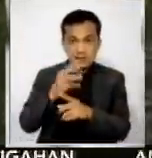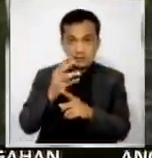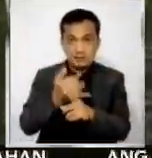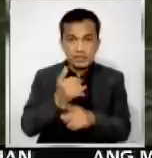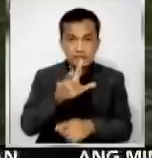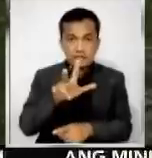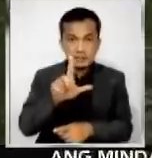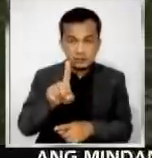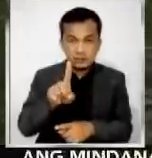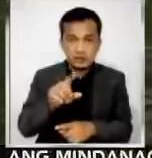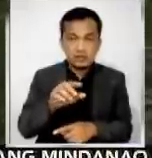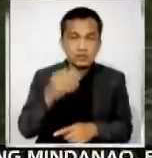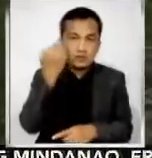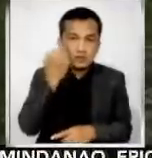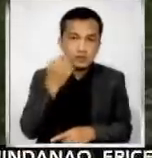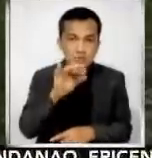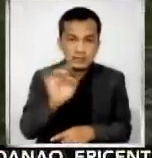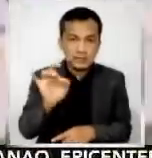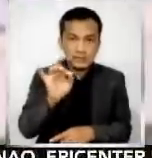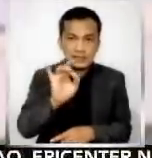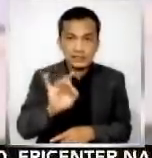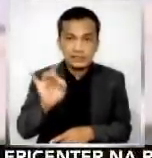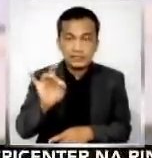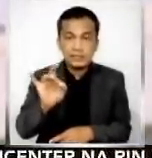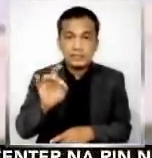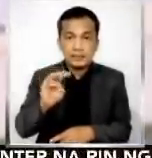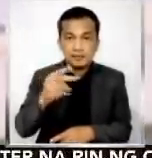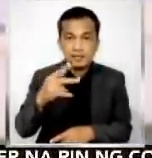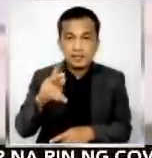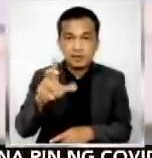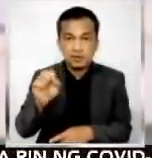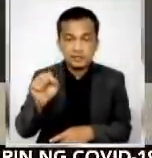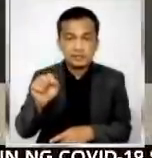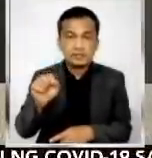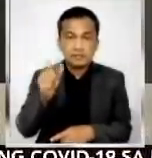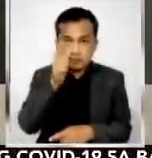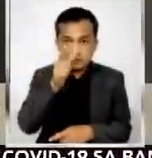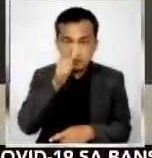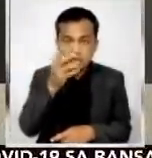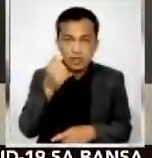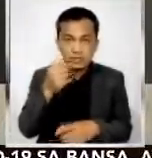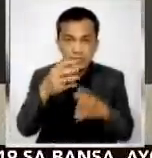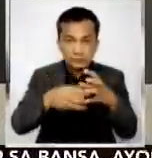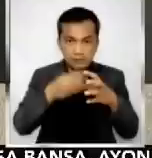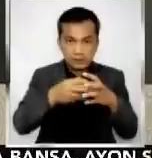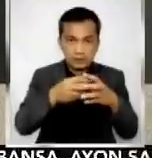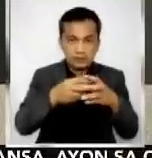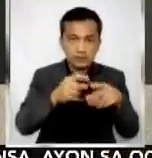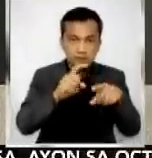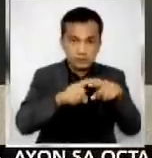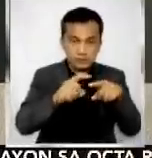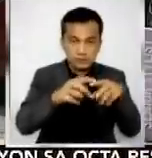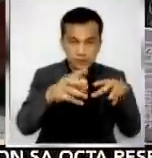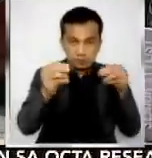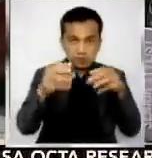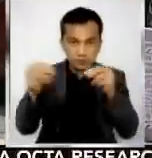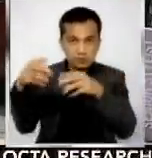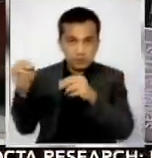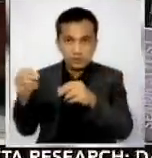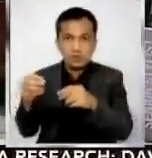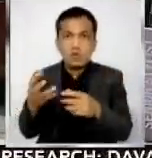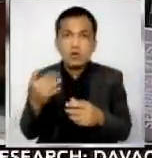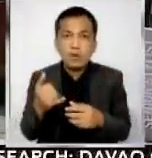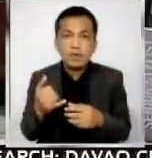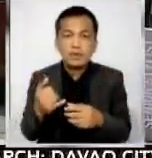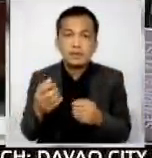818 megawatts ang supply ng kuryente sa Luzon matapos may mga pumalyang planta. Partida pa yan dahil maraming negosyo ang sarado o bawas